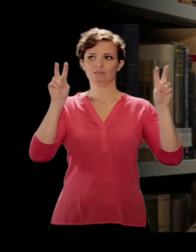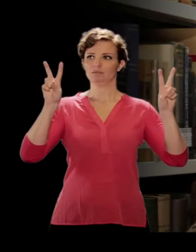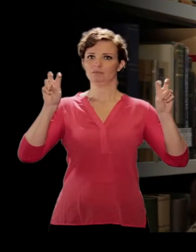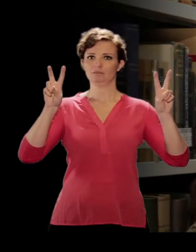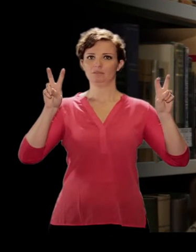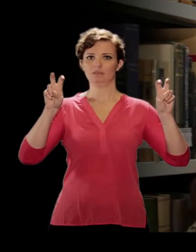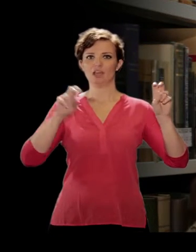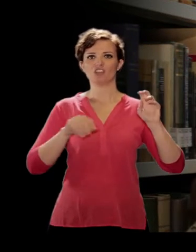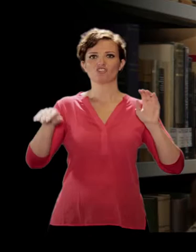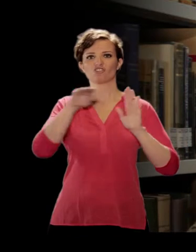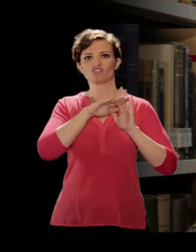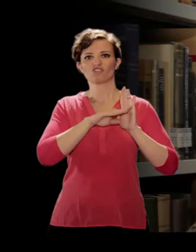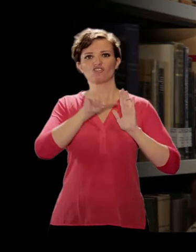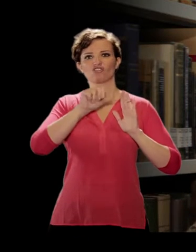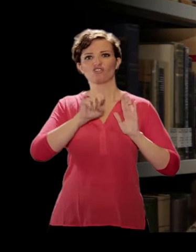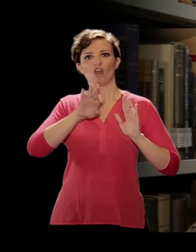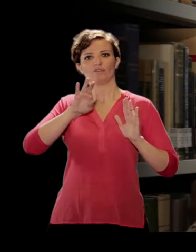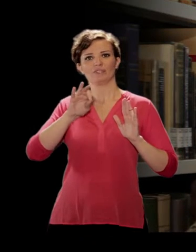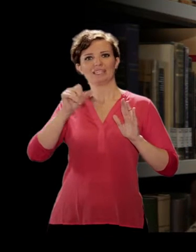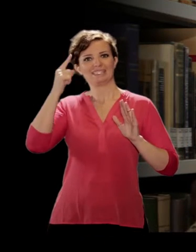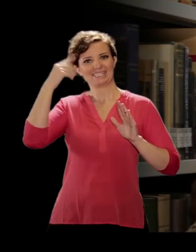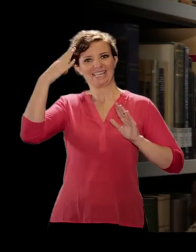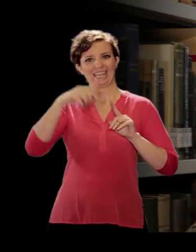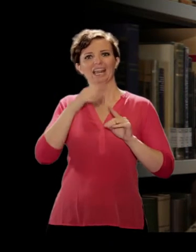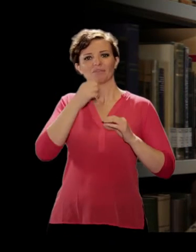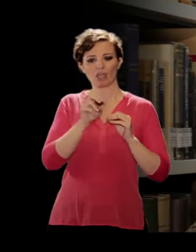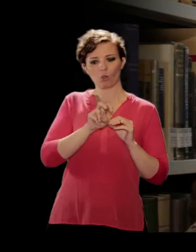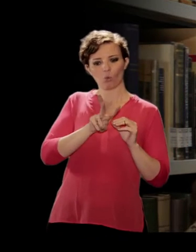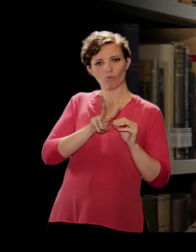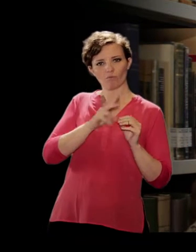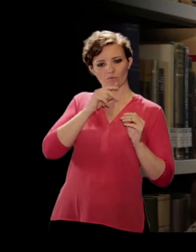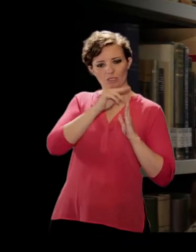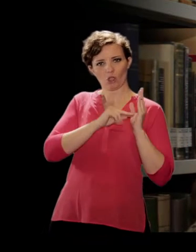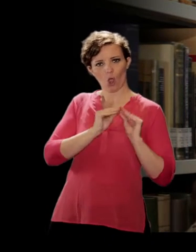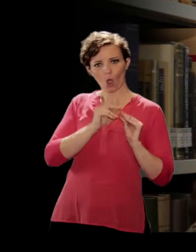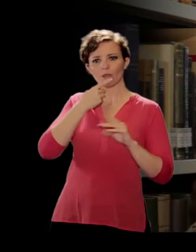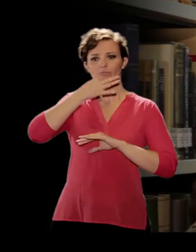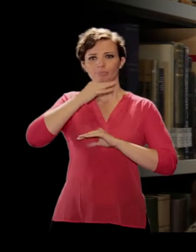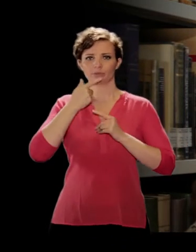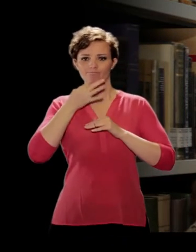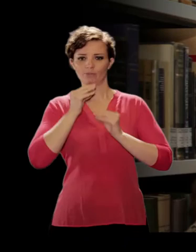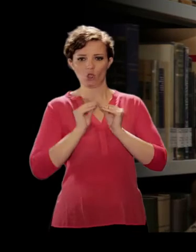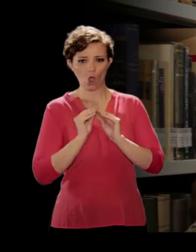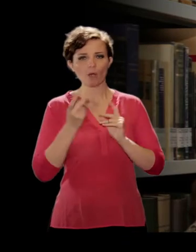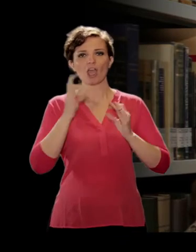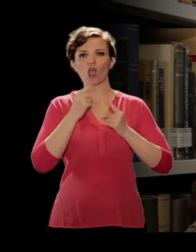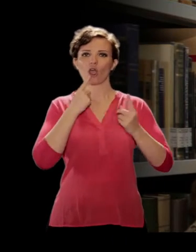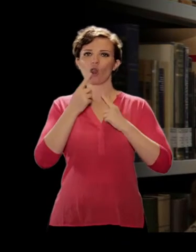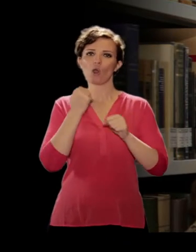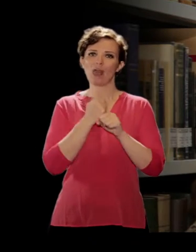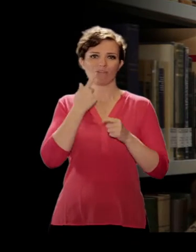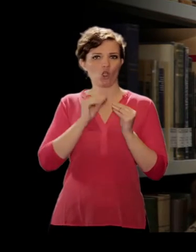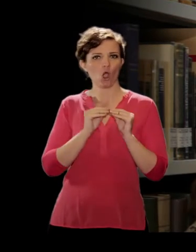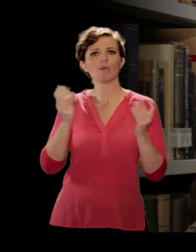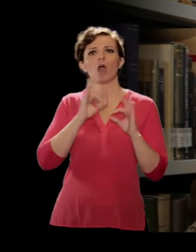di soft skill, quindi come si scrive un curriculum, come si fa una presentazione, come si affronta un colloquio di lavoro, oppure come si